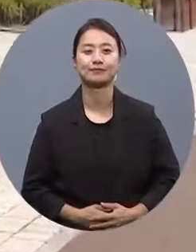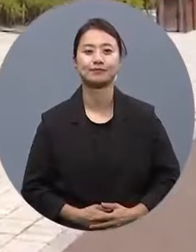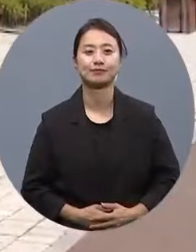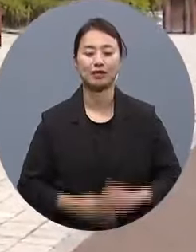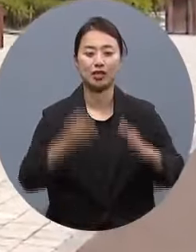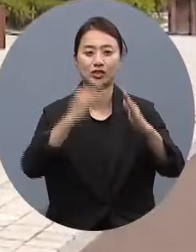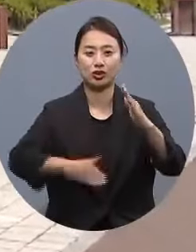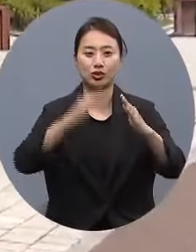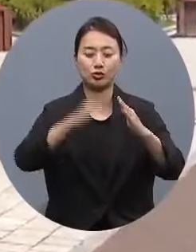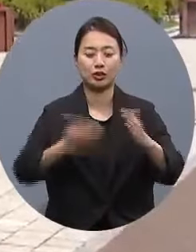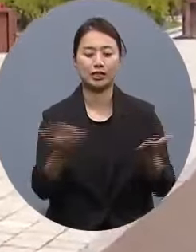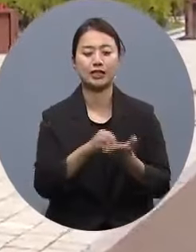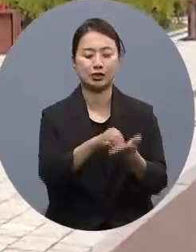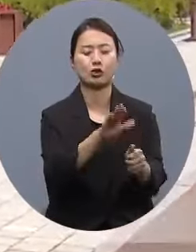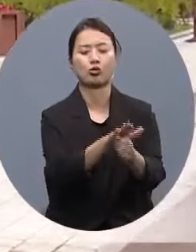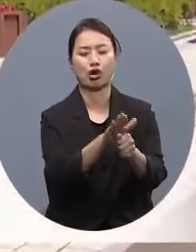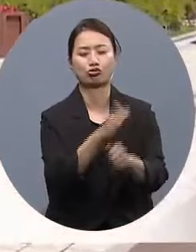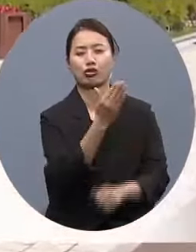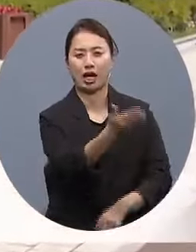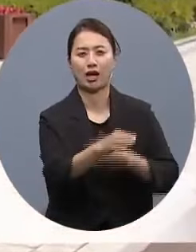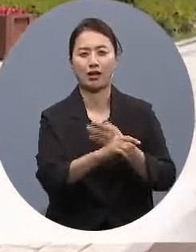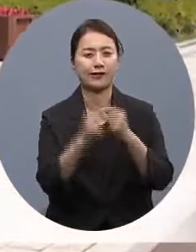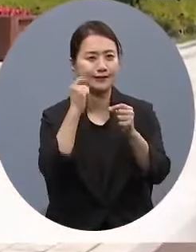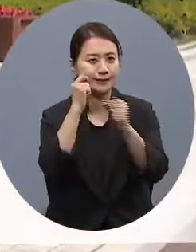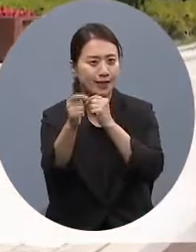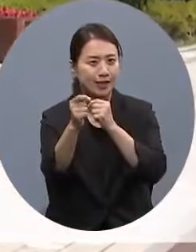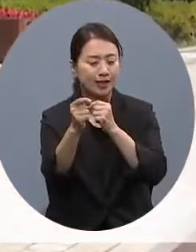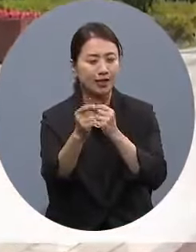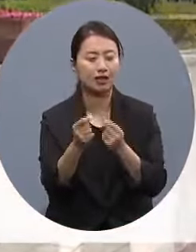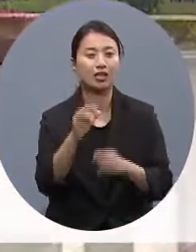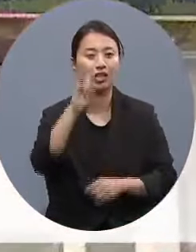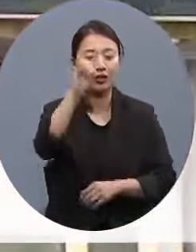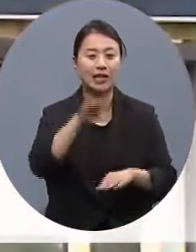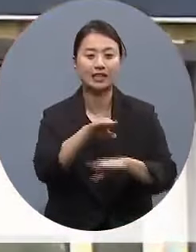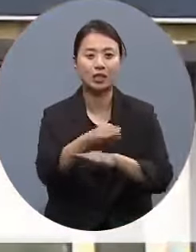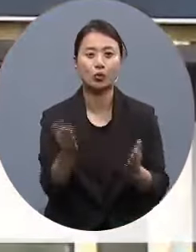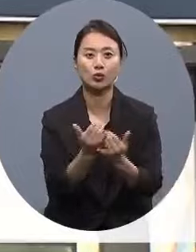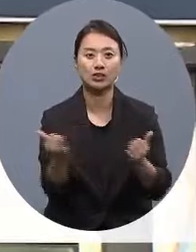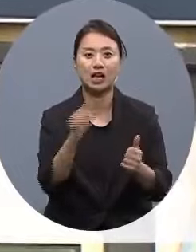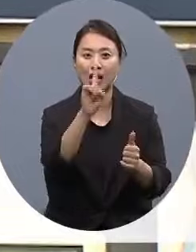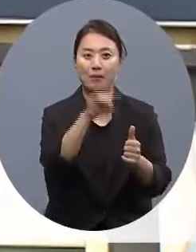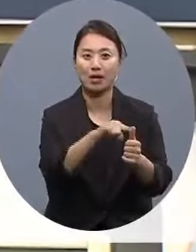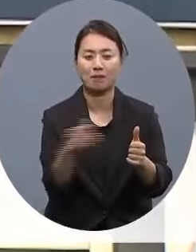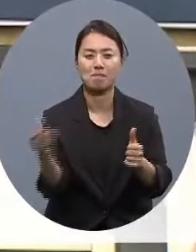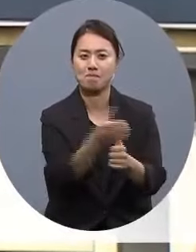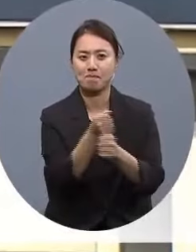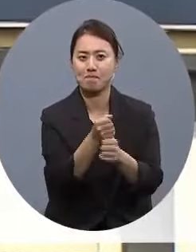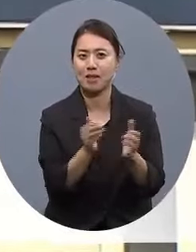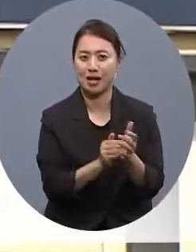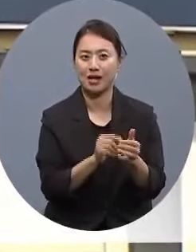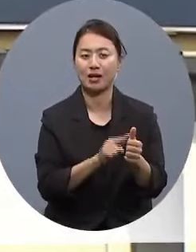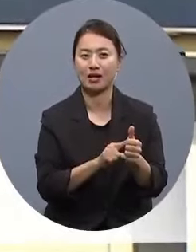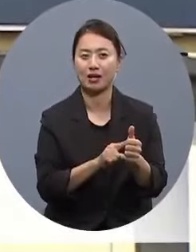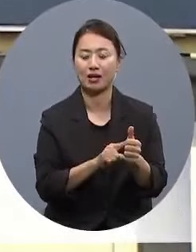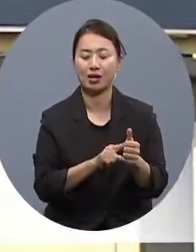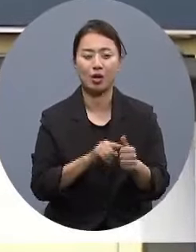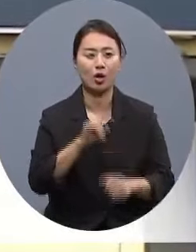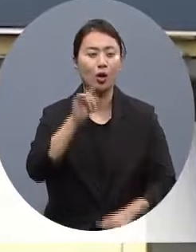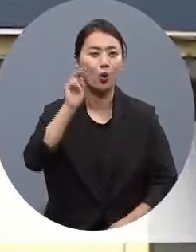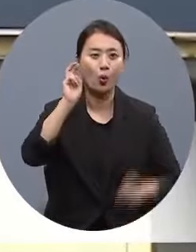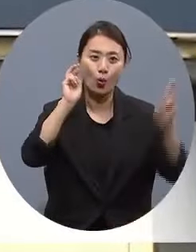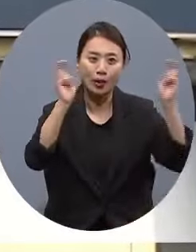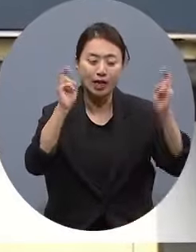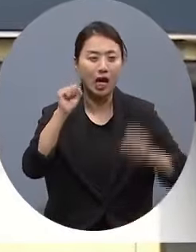정규직 채용을 믿기로 취업 사기를 벌린 혐의로 노조간부 출신 현대차 직원이 경찰에 구속도 했습니다 회사도